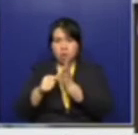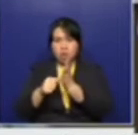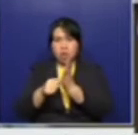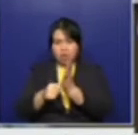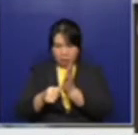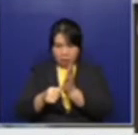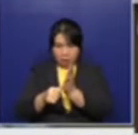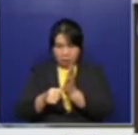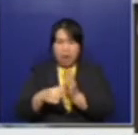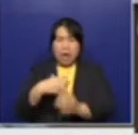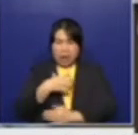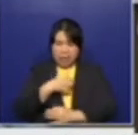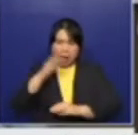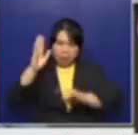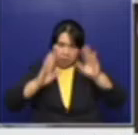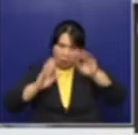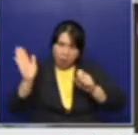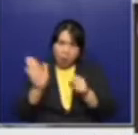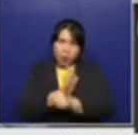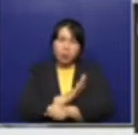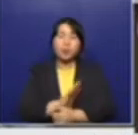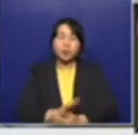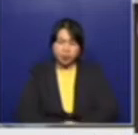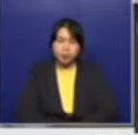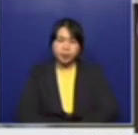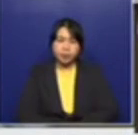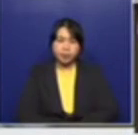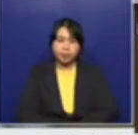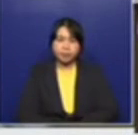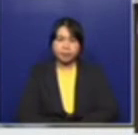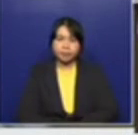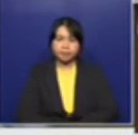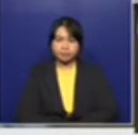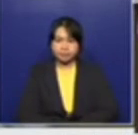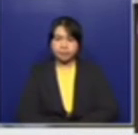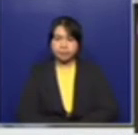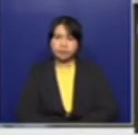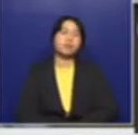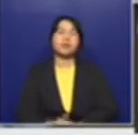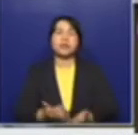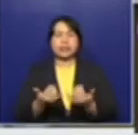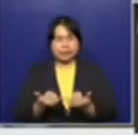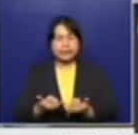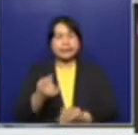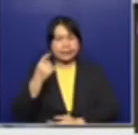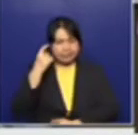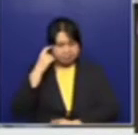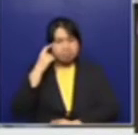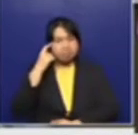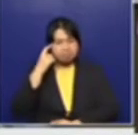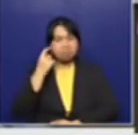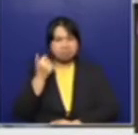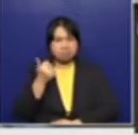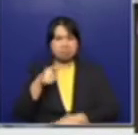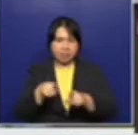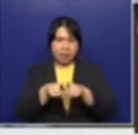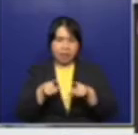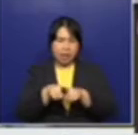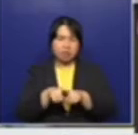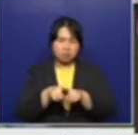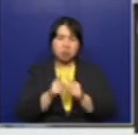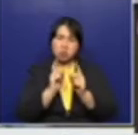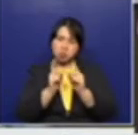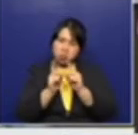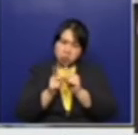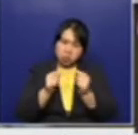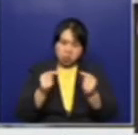ขให้เป็นประชาธิปไตยมากขึ้นท่านประธานครับผมเห็นด้วยที่สภานี้จะมาถกเถียงเพื่อเ